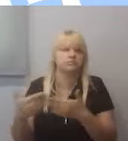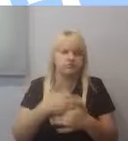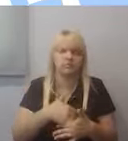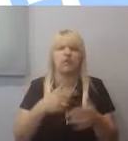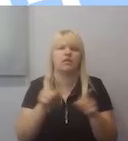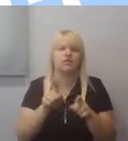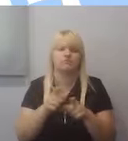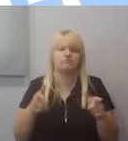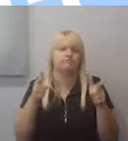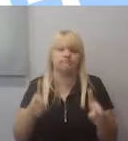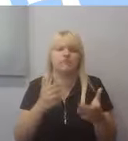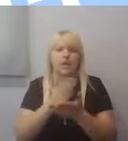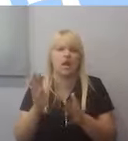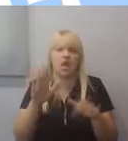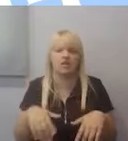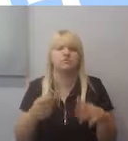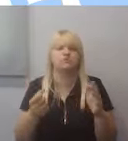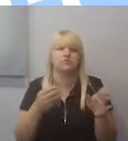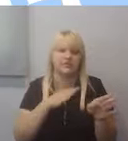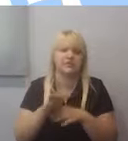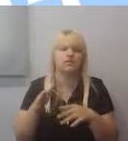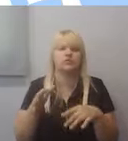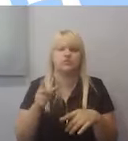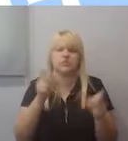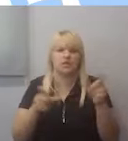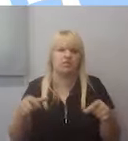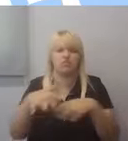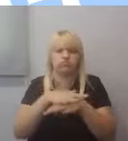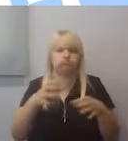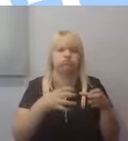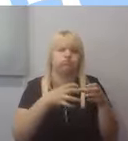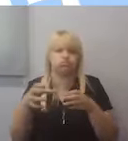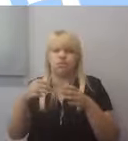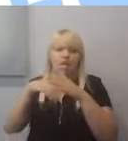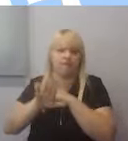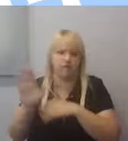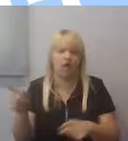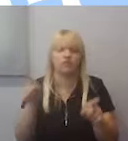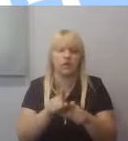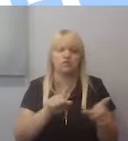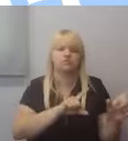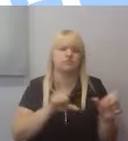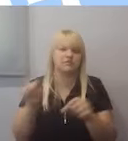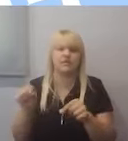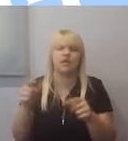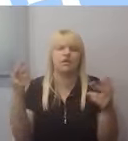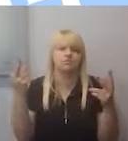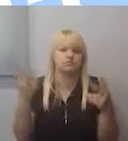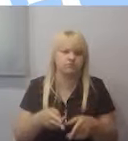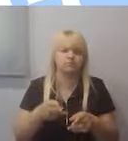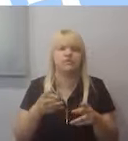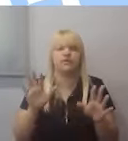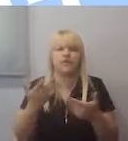īstenotu un kontrolētu masveida iedzīvotāju evakuāciju un pārvietošanos katastrofas vai militār iebrukumu